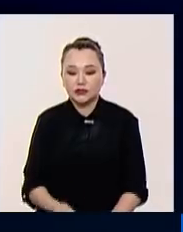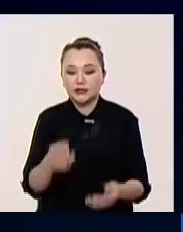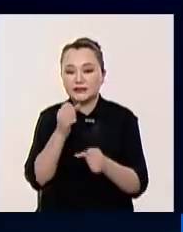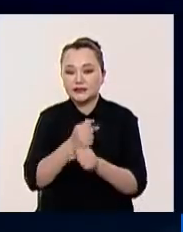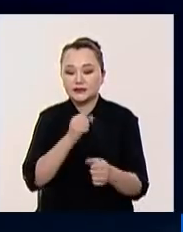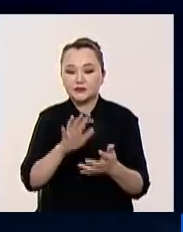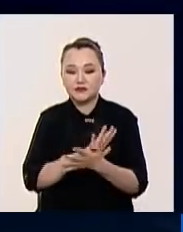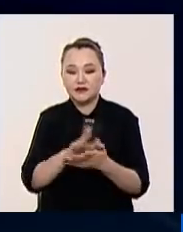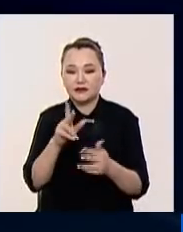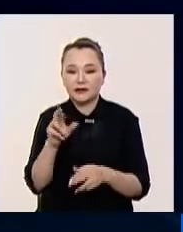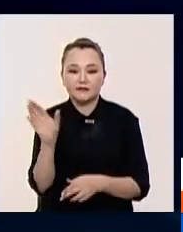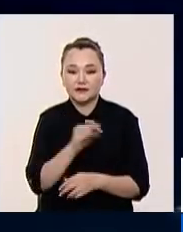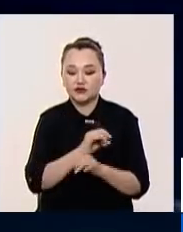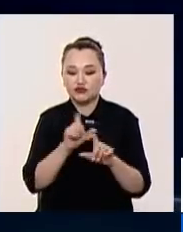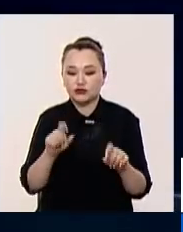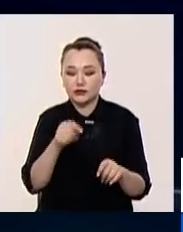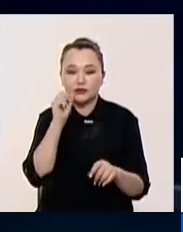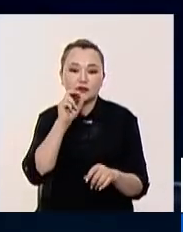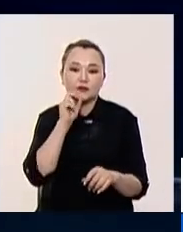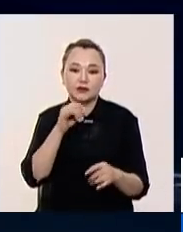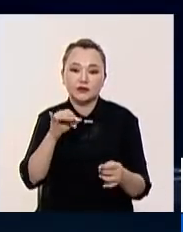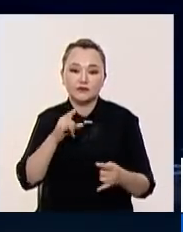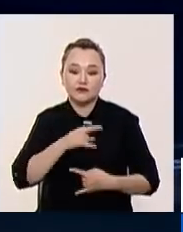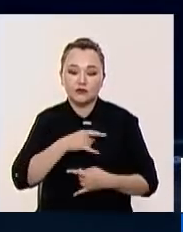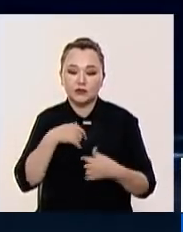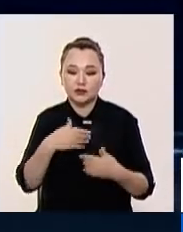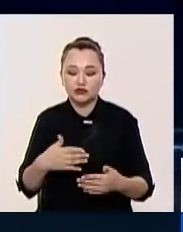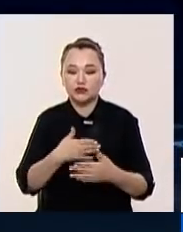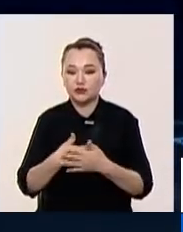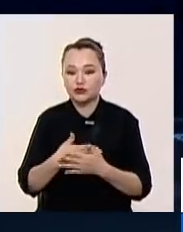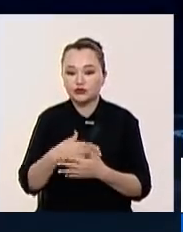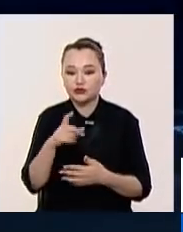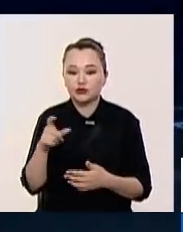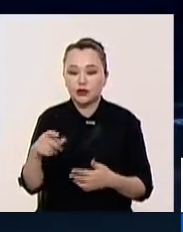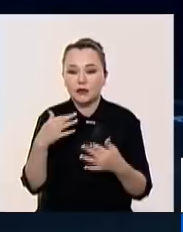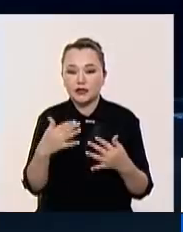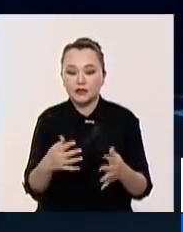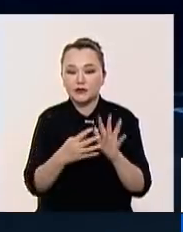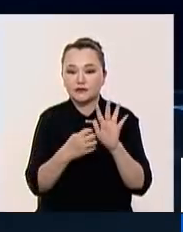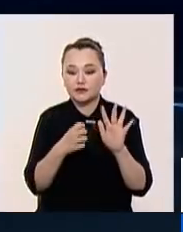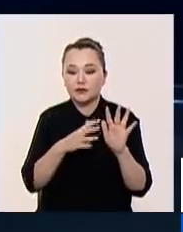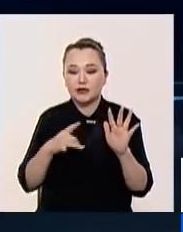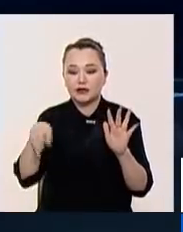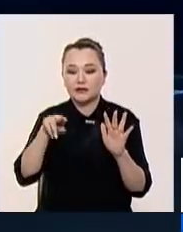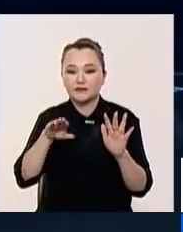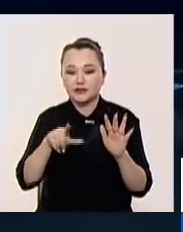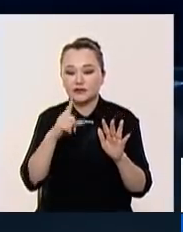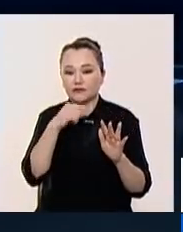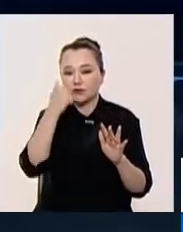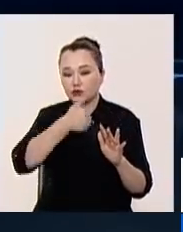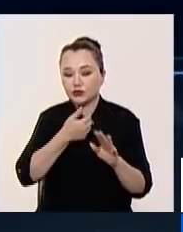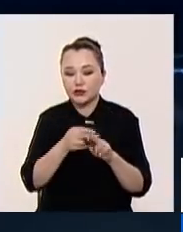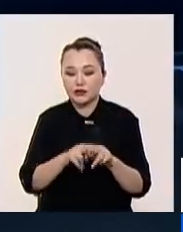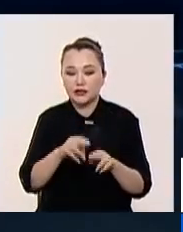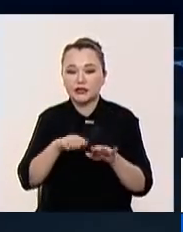Сделать бесплатными для всех школьников обеды и форму предложили общественники. На это потребуется 900 миллиардов тенге в год. Но по